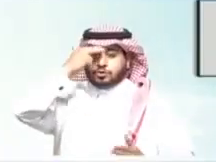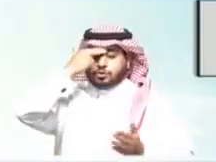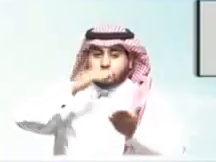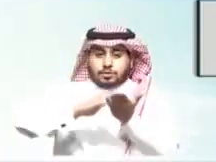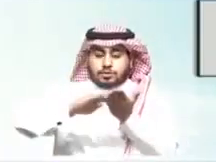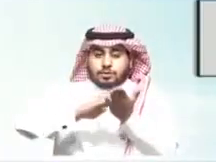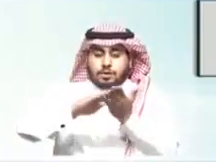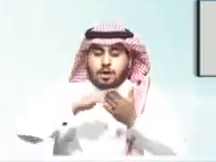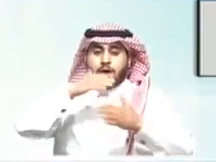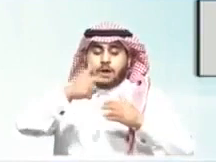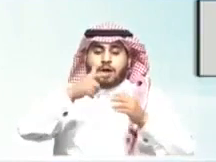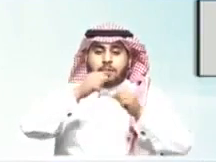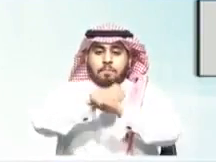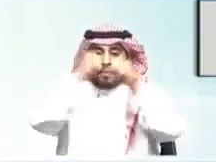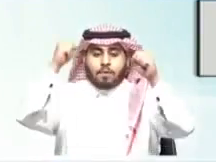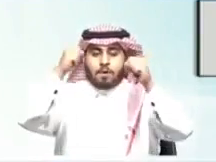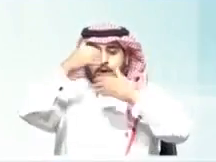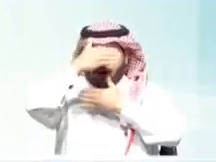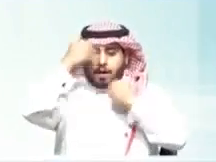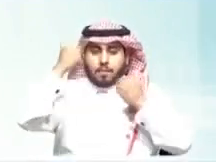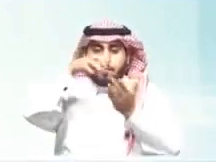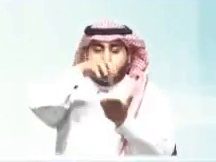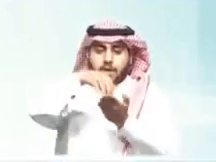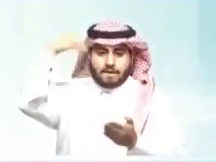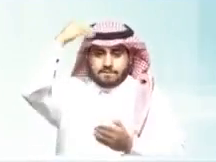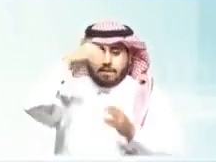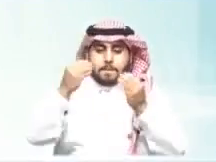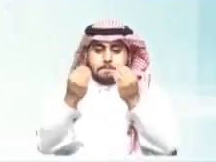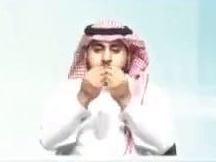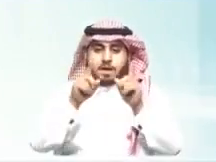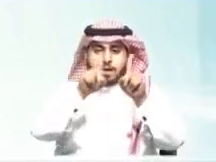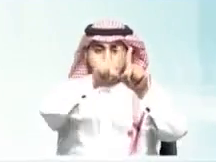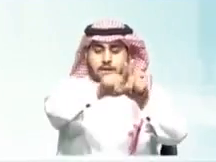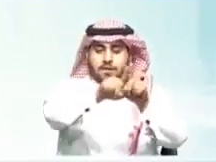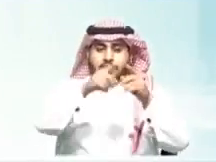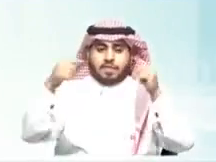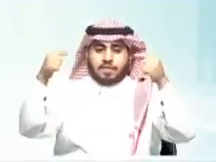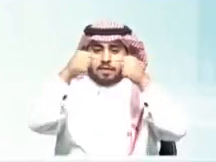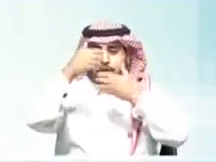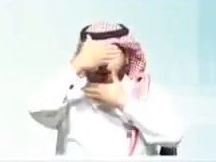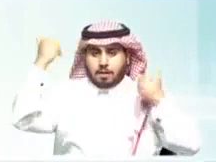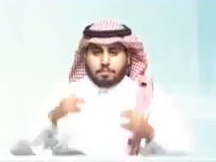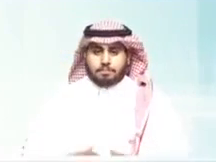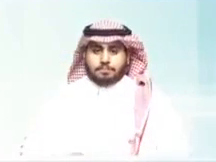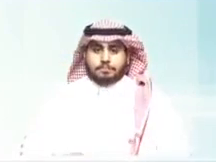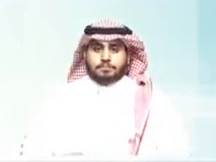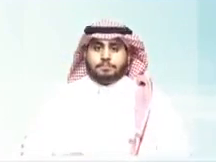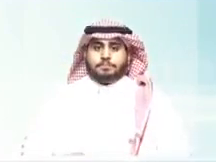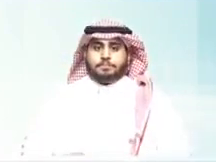المملكة تدين تفجير كابول الانتحاري وتعلن وقوفها مع أفغانستان ضد الإرهاب والتطرف.